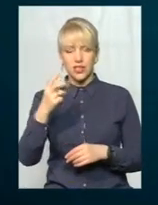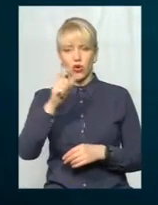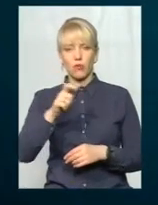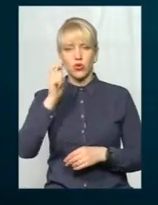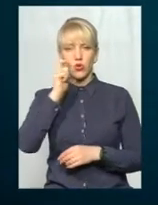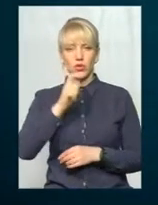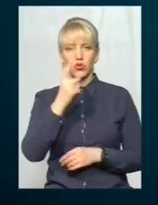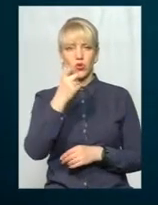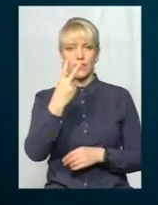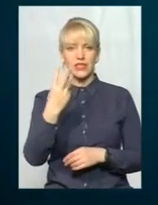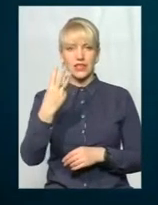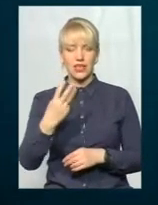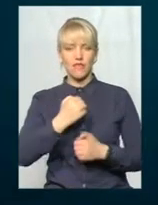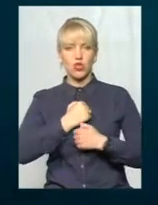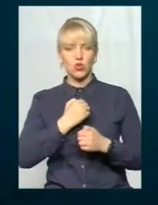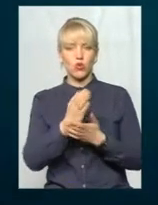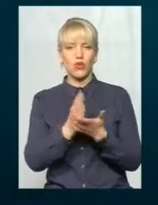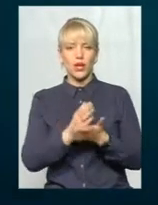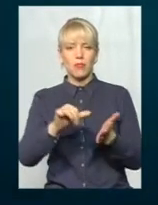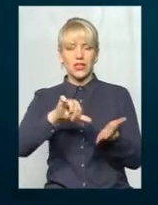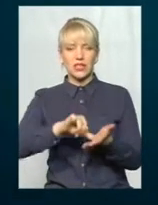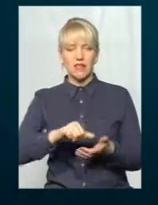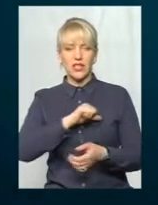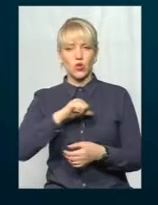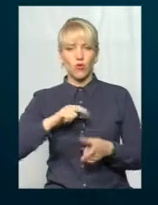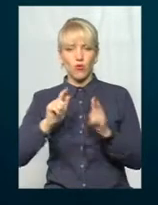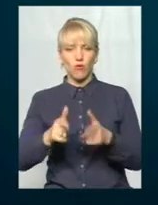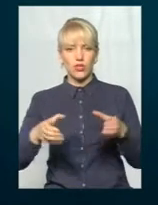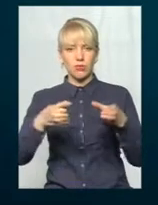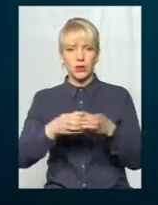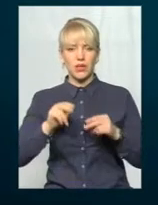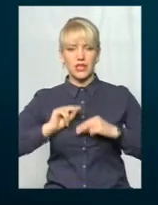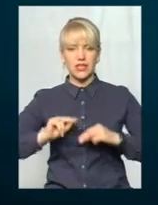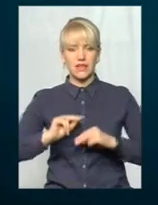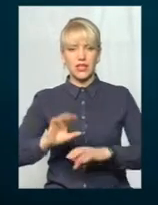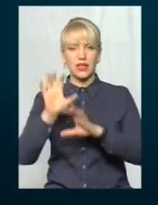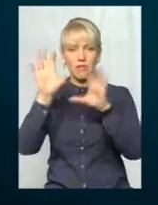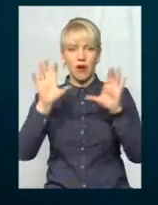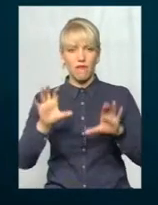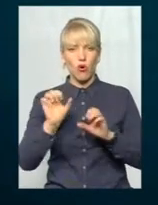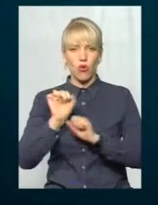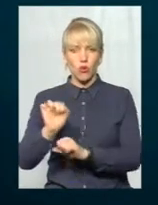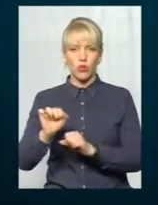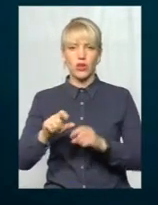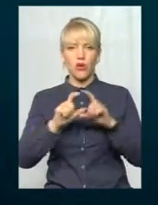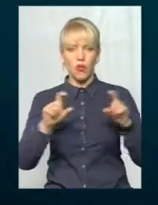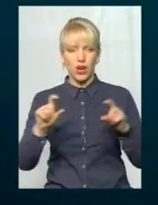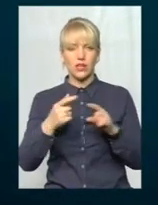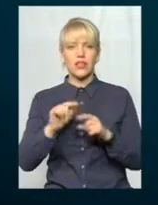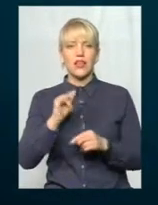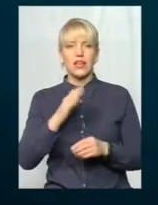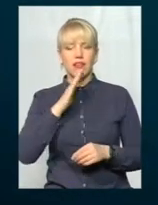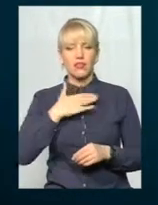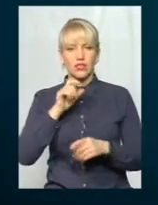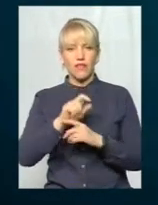123 військовослужбовці, представники добровольчих батальйонів, працівники правоохоронних органів. Наше завдання – зробити все можливе, використати